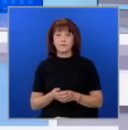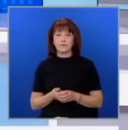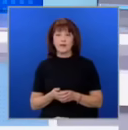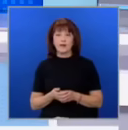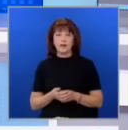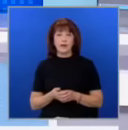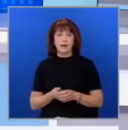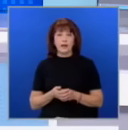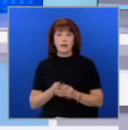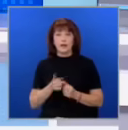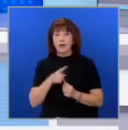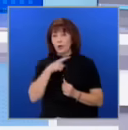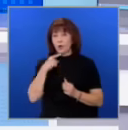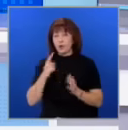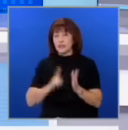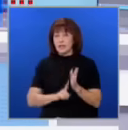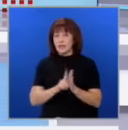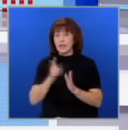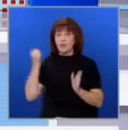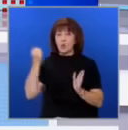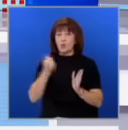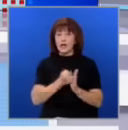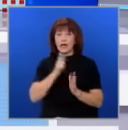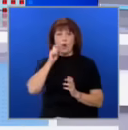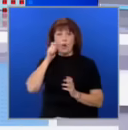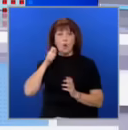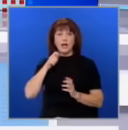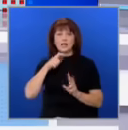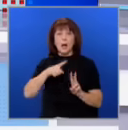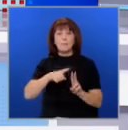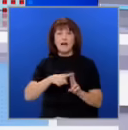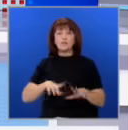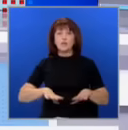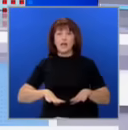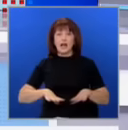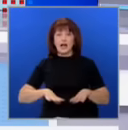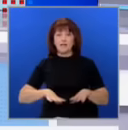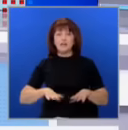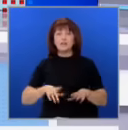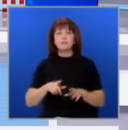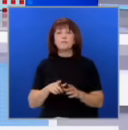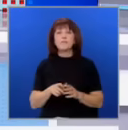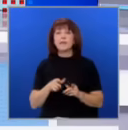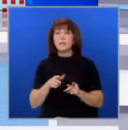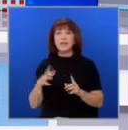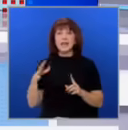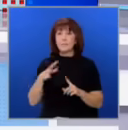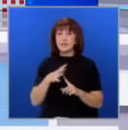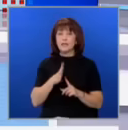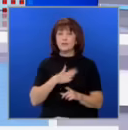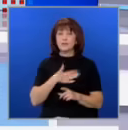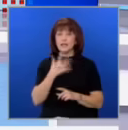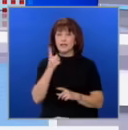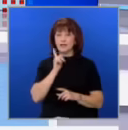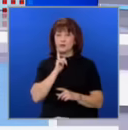ДПС. От света. Руски ракети удариха украинския Павлоград в Днепропетровска област. При атаката загина един